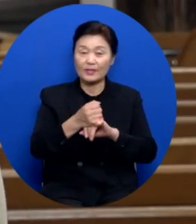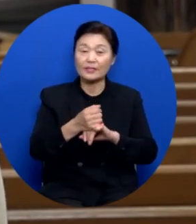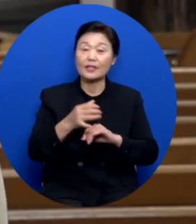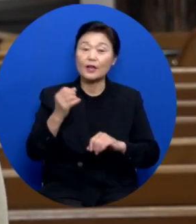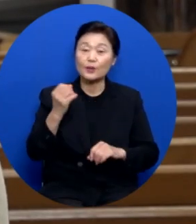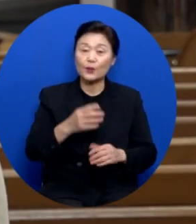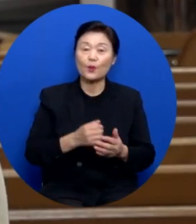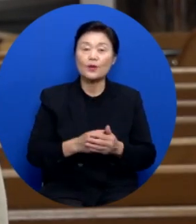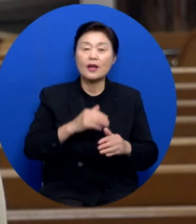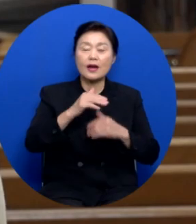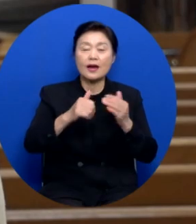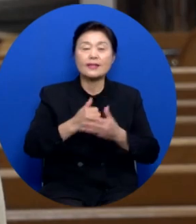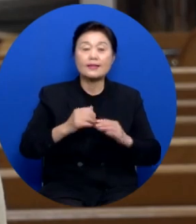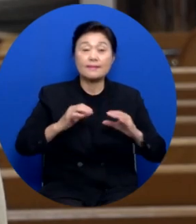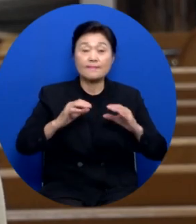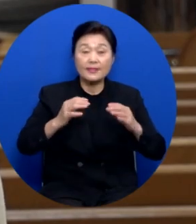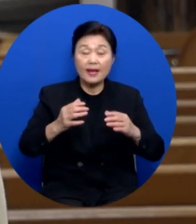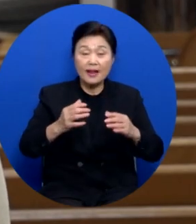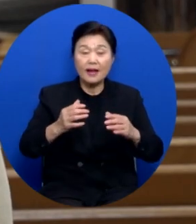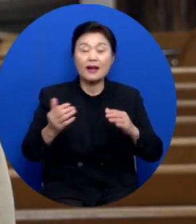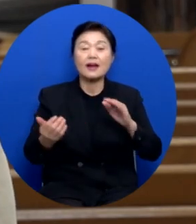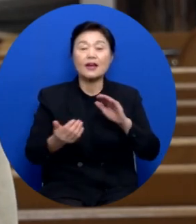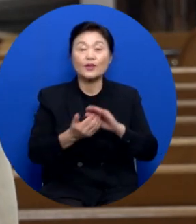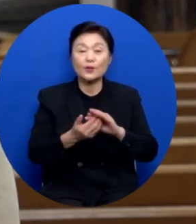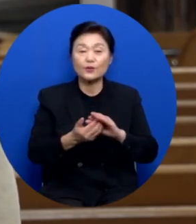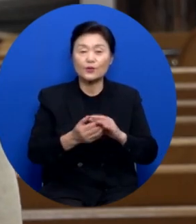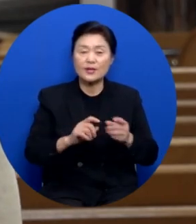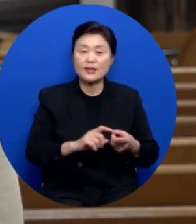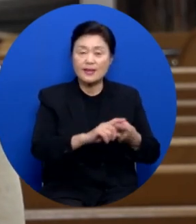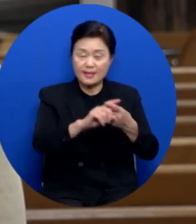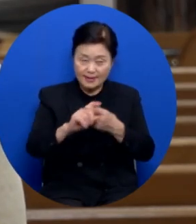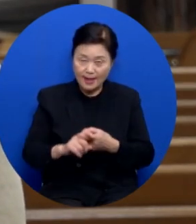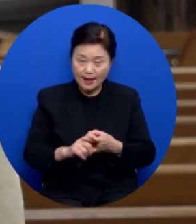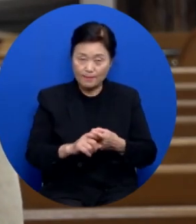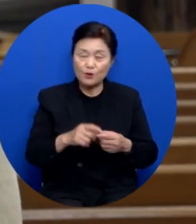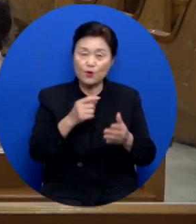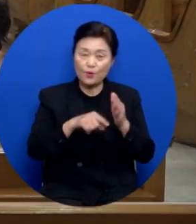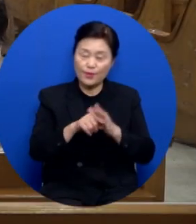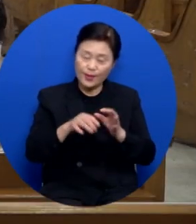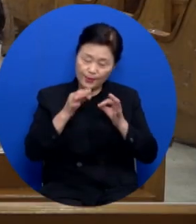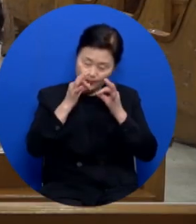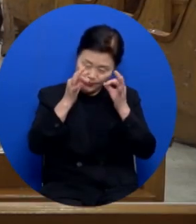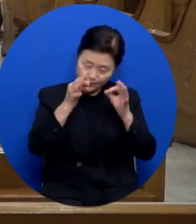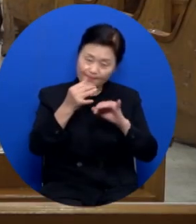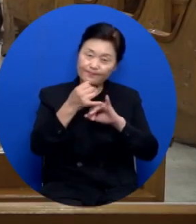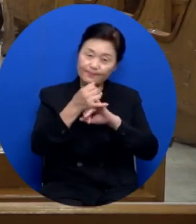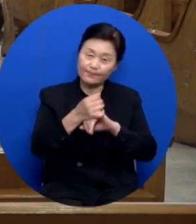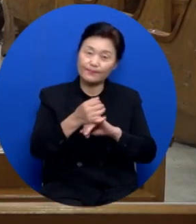땅에 하나님 나라에 이르도록 연합을 이루는 데 최선을 다해보겠습니다.